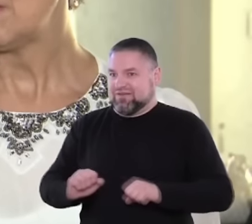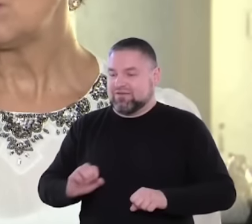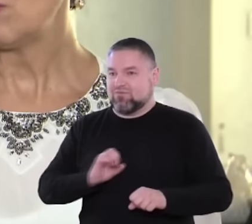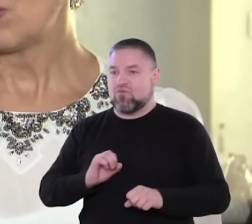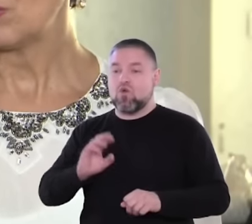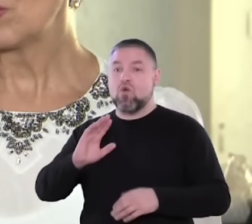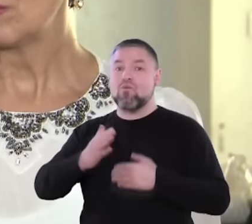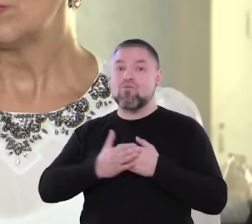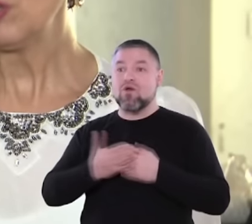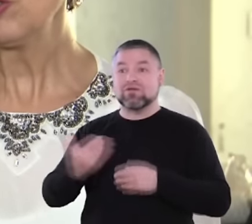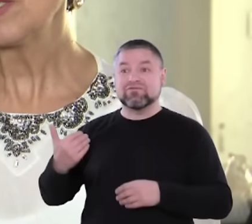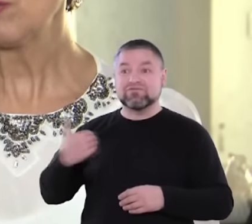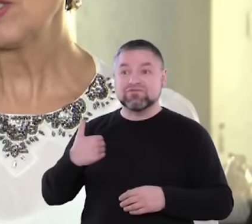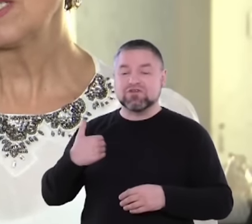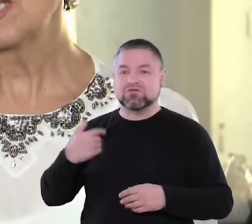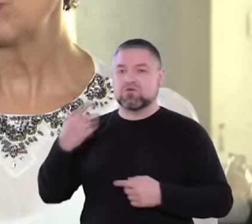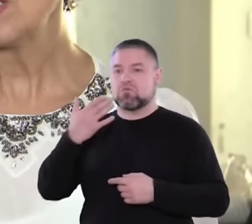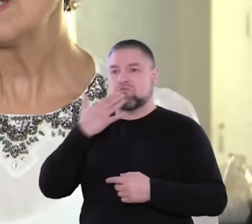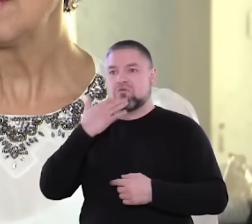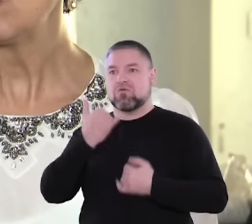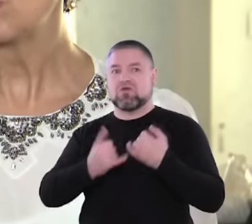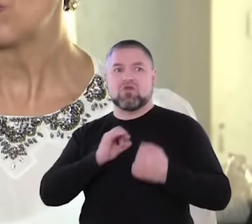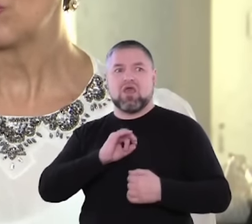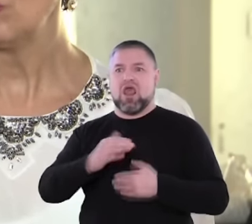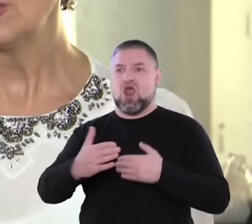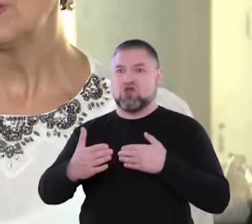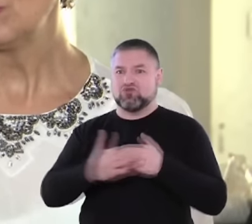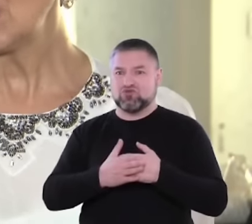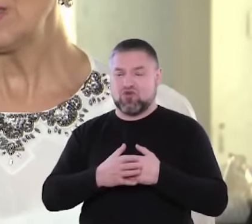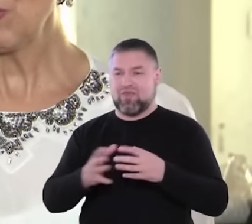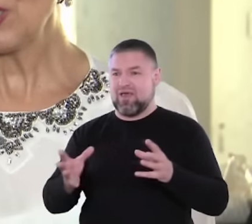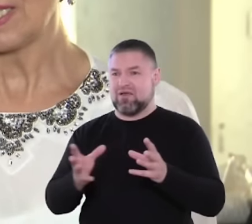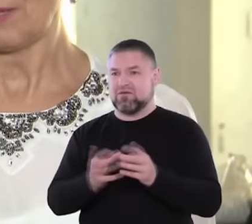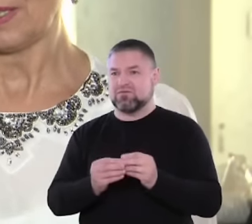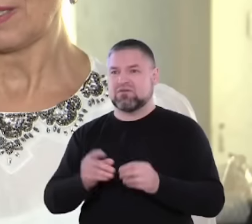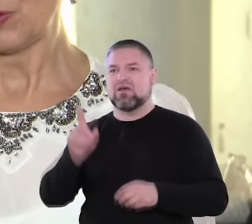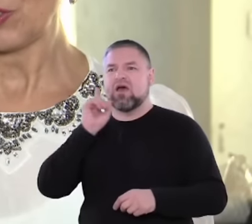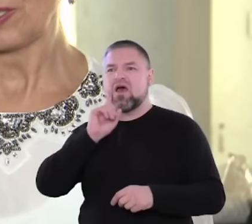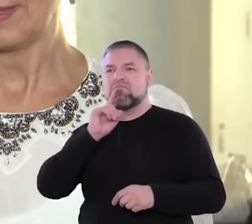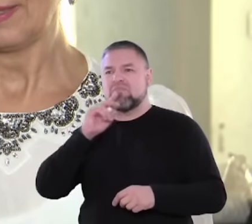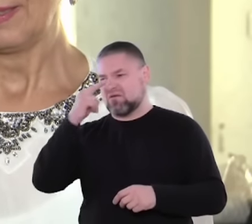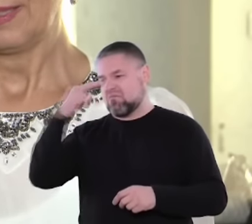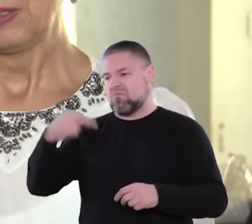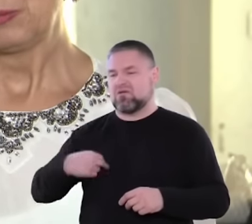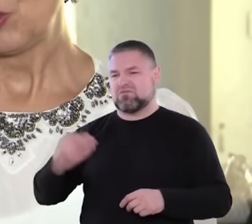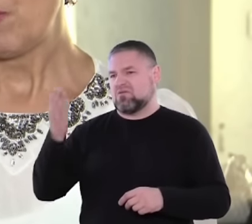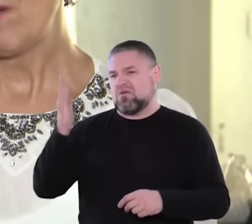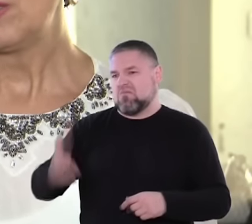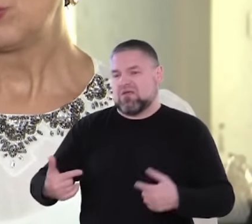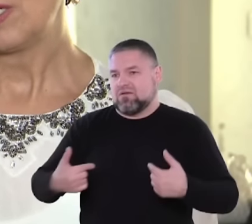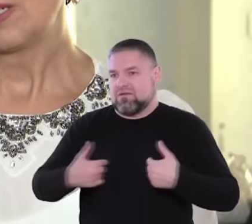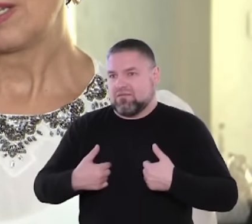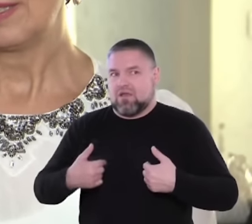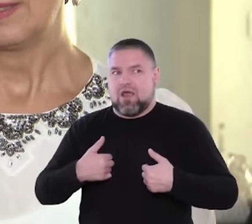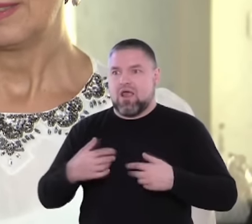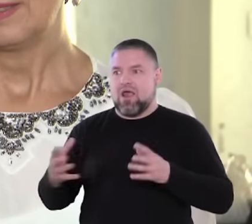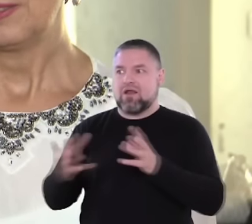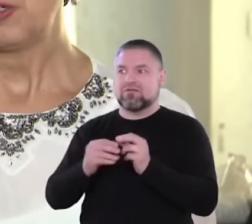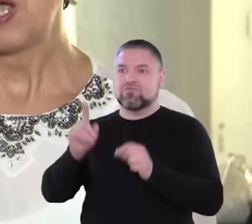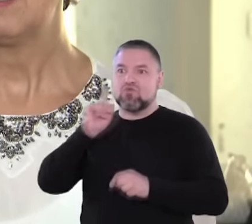święty pamięci mąż wychodził z założenia, że jak już jestem jego żoną, to żaden mężczyzna na mnie nie spojrzy. Przy Pawle czuję